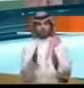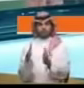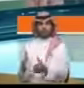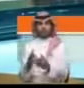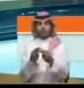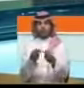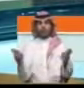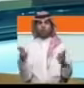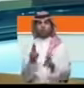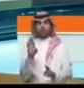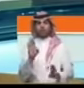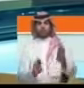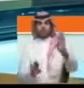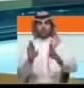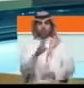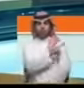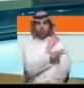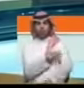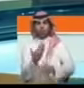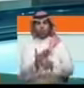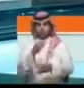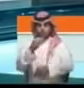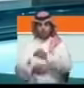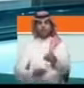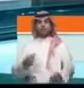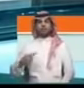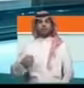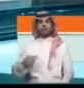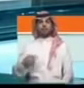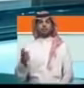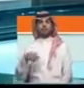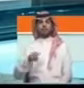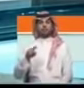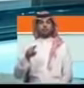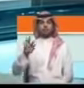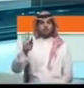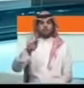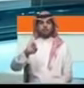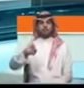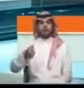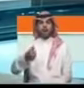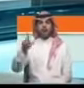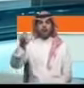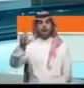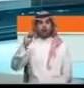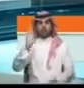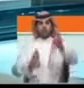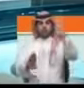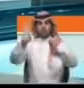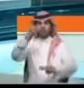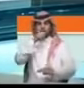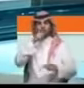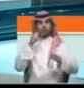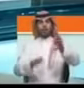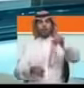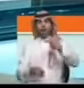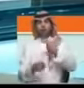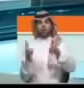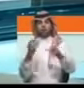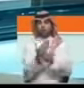وافق النواب المقدونيون على تغيير اسم بلادهم إلى جمهورية شمال مقدونيا في تصويت تاريخي